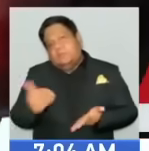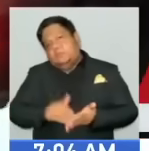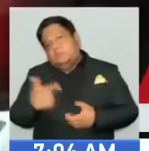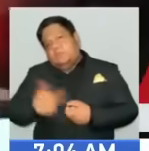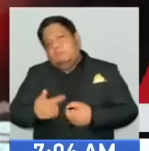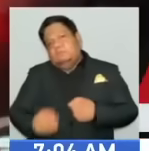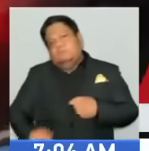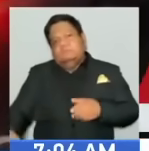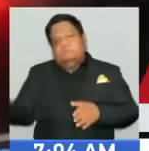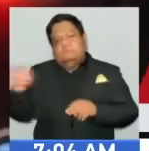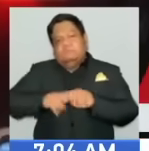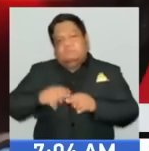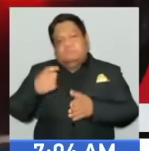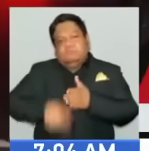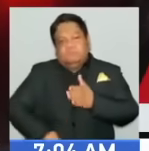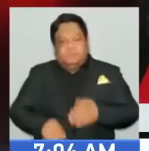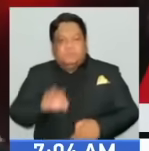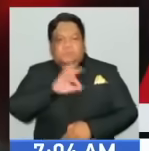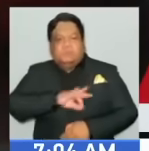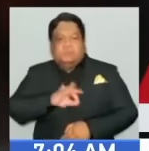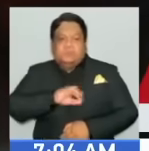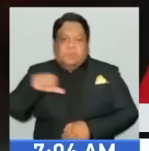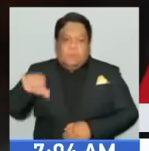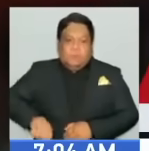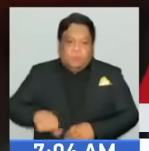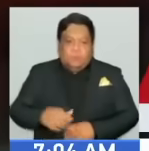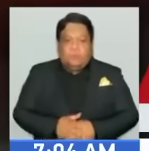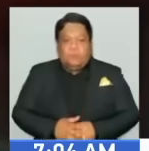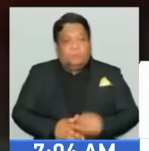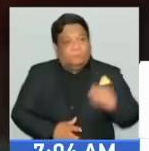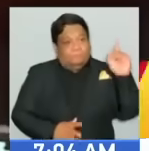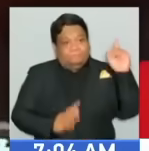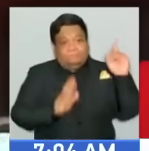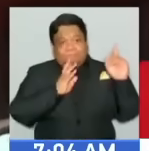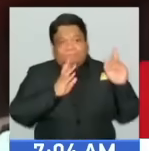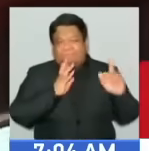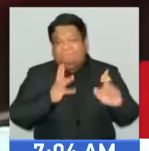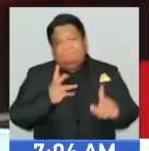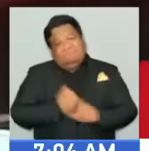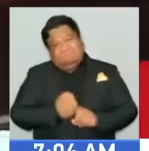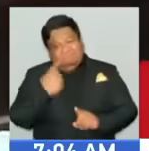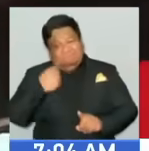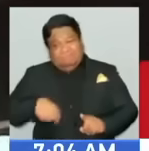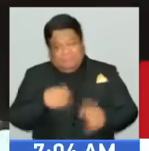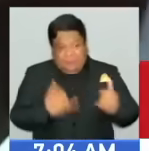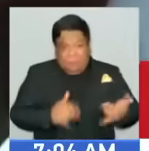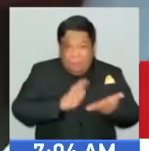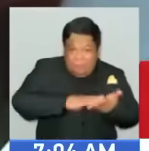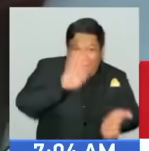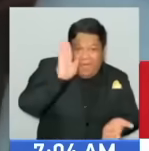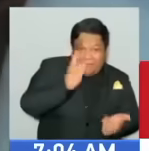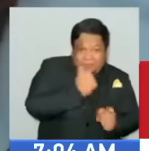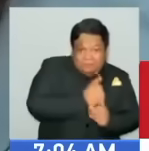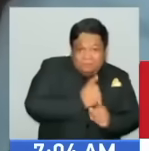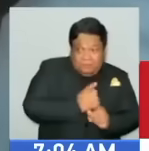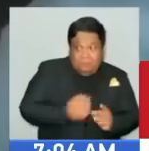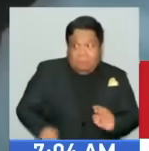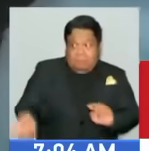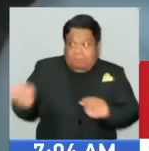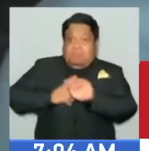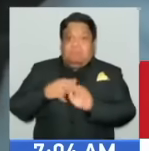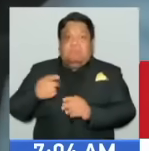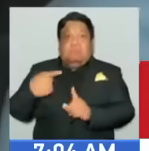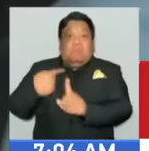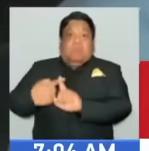amin, sir. Kasi gawa nga po ng mataas na ang presyo, tataas pa lalo, di lalo kami mahirapan. Maliit na nga